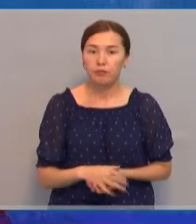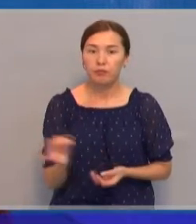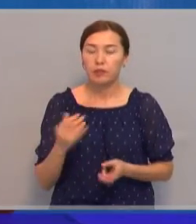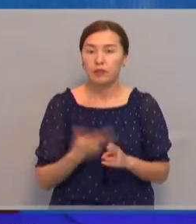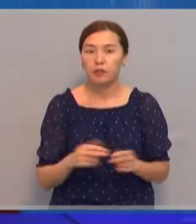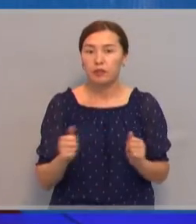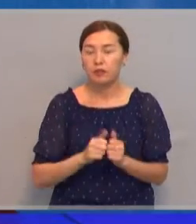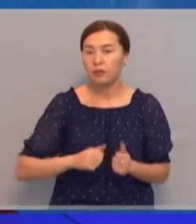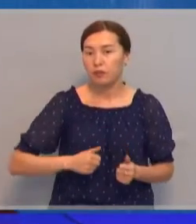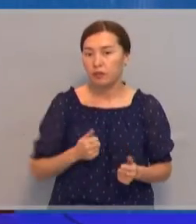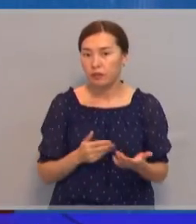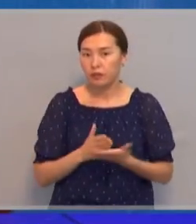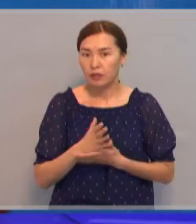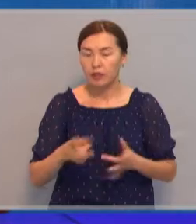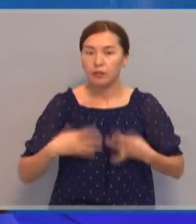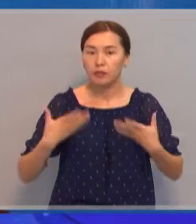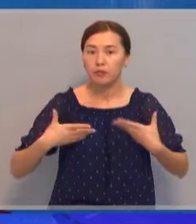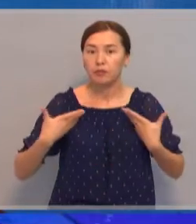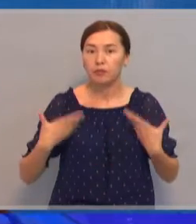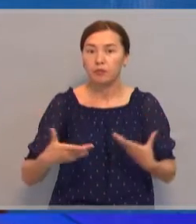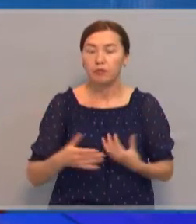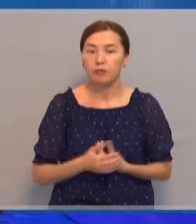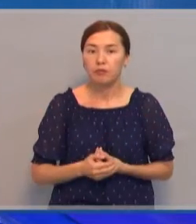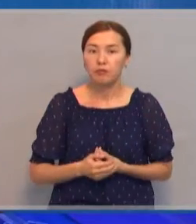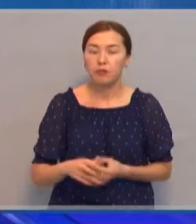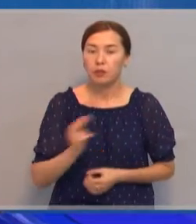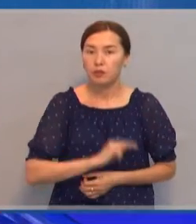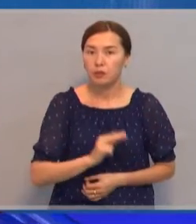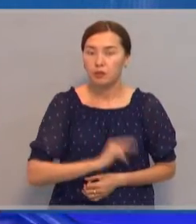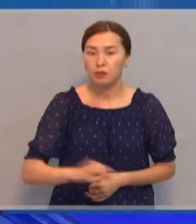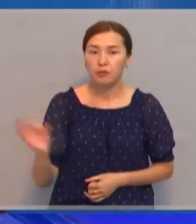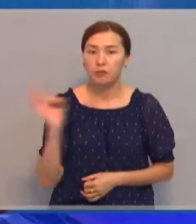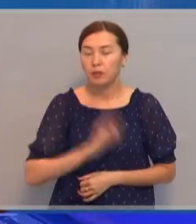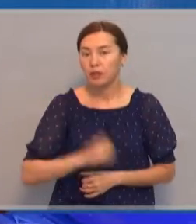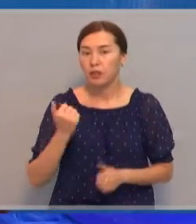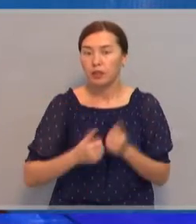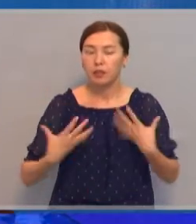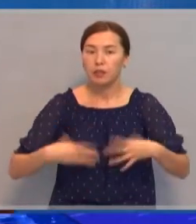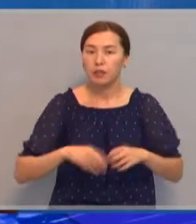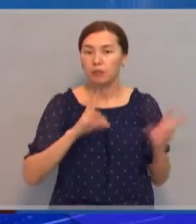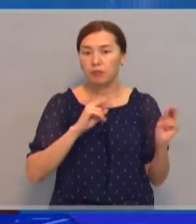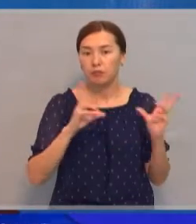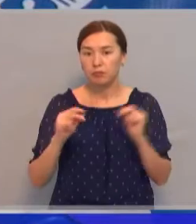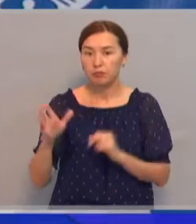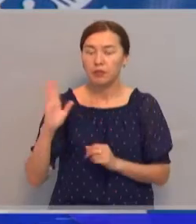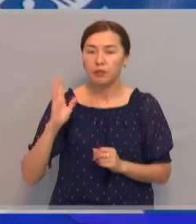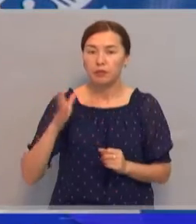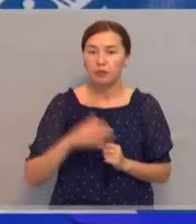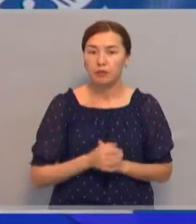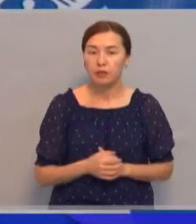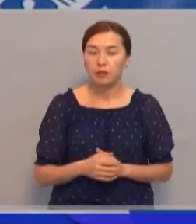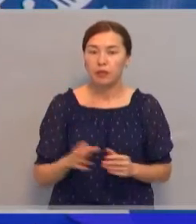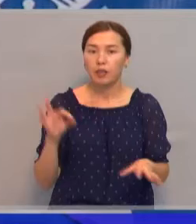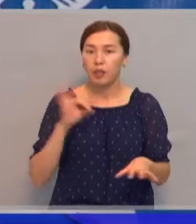Және де әріптестерімді төл мерекесімен құттықтаймын. Еңбектері жанып, әрқайсының отбасына бақыт береке тілеймін.